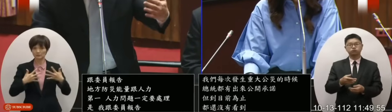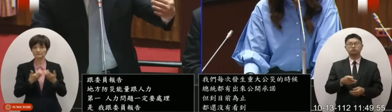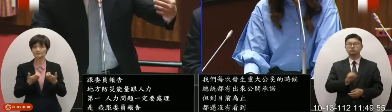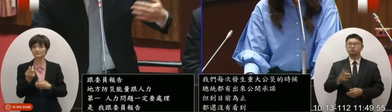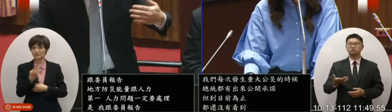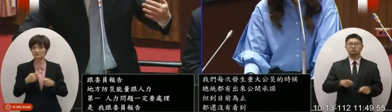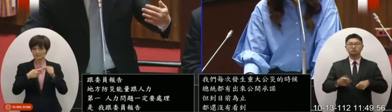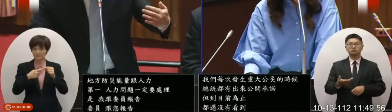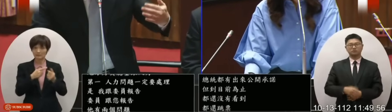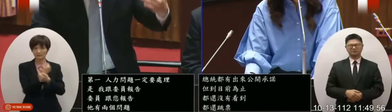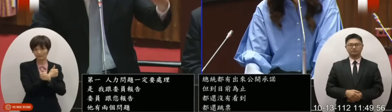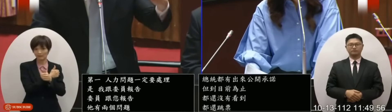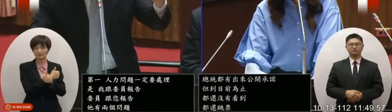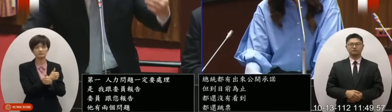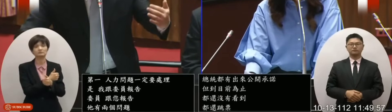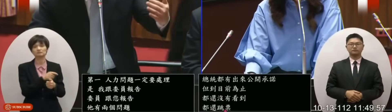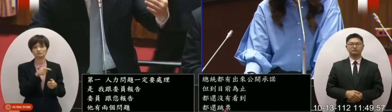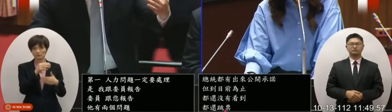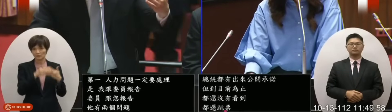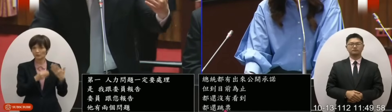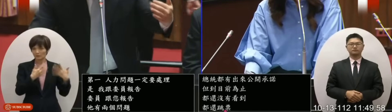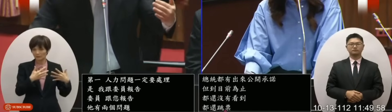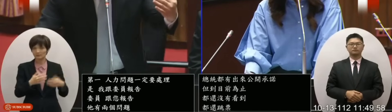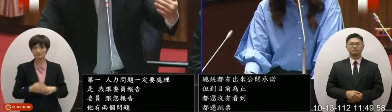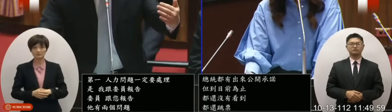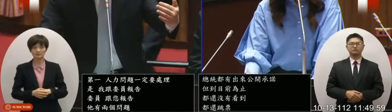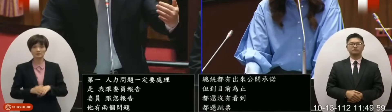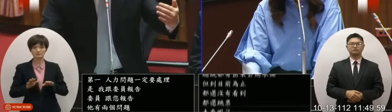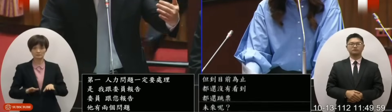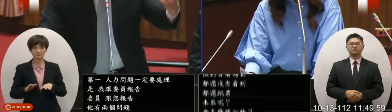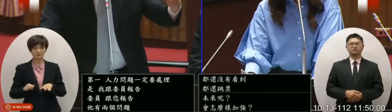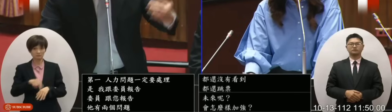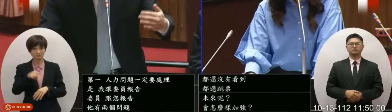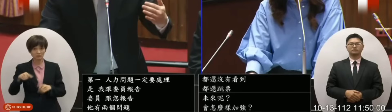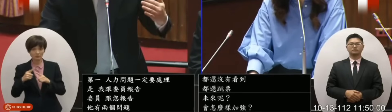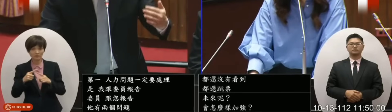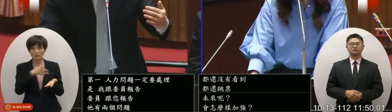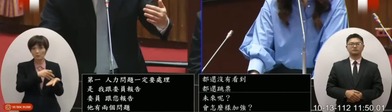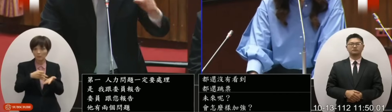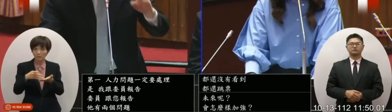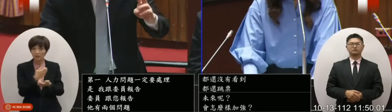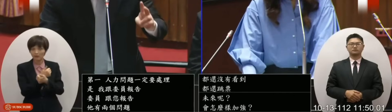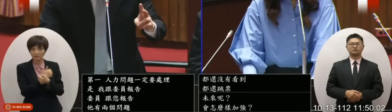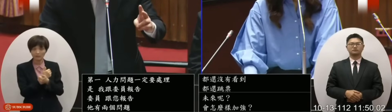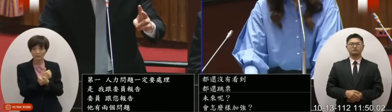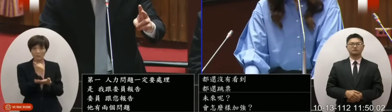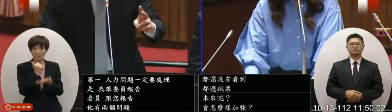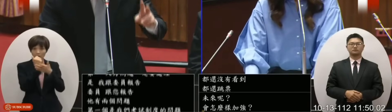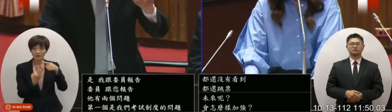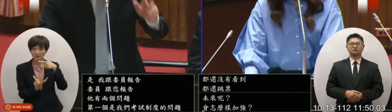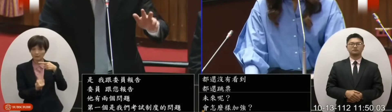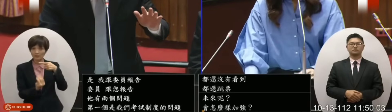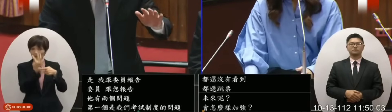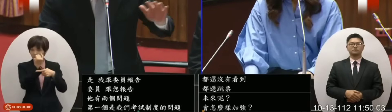他有两个问题，第一个是我们考试制度的问题。好，我们人力报这个考额，实际上录取的人数大概只有三分之一